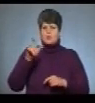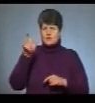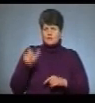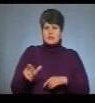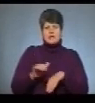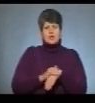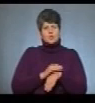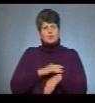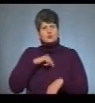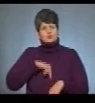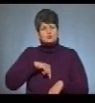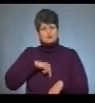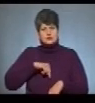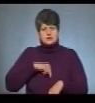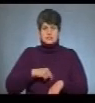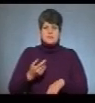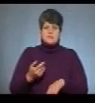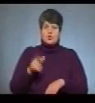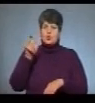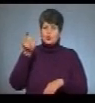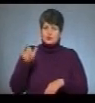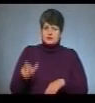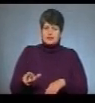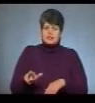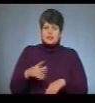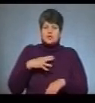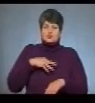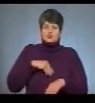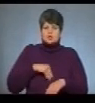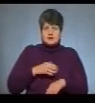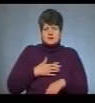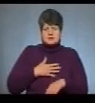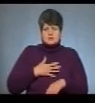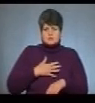доброї душі, людина, душа нашої була